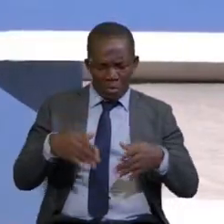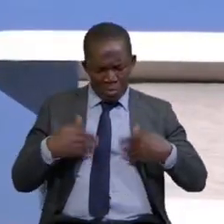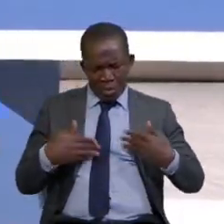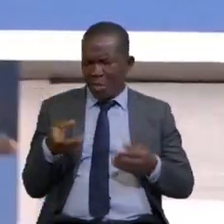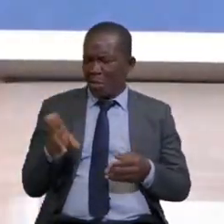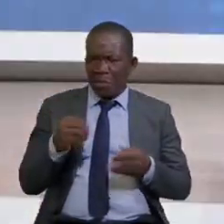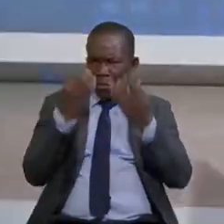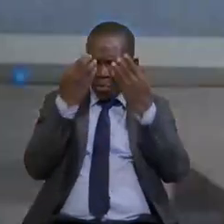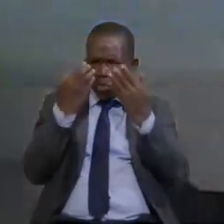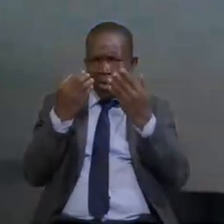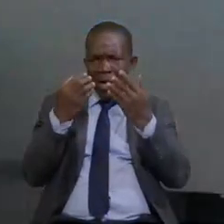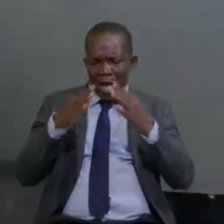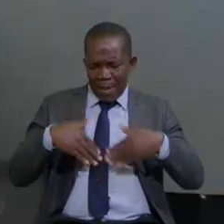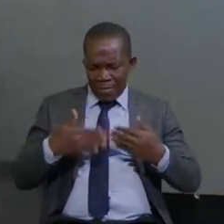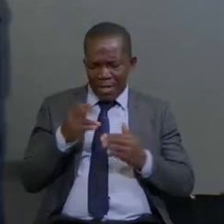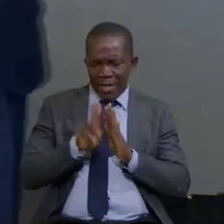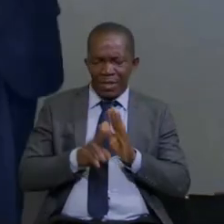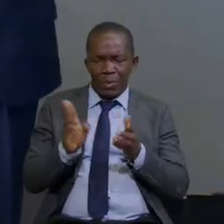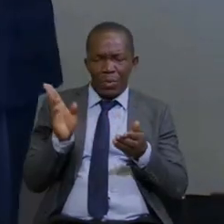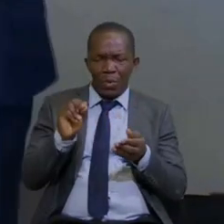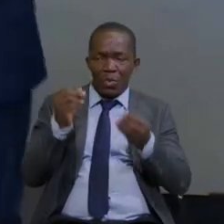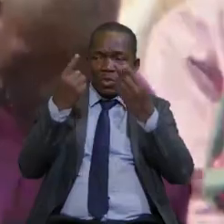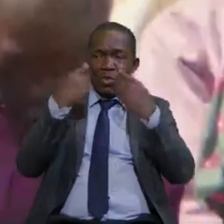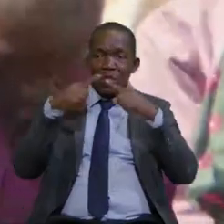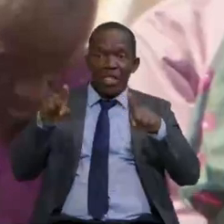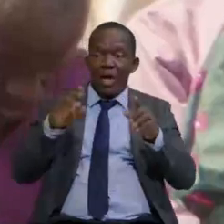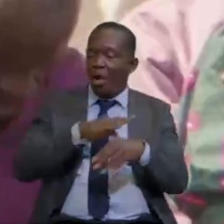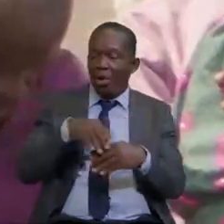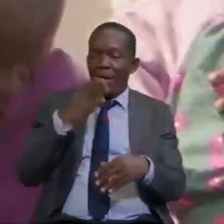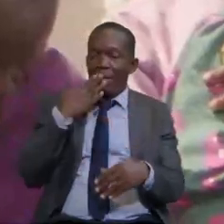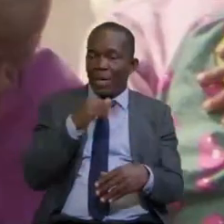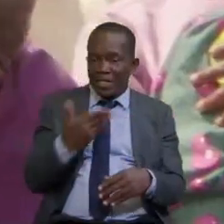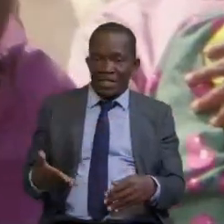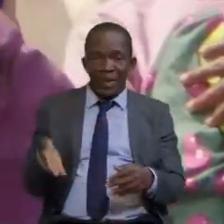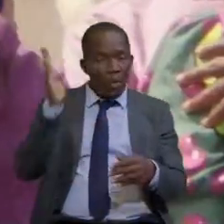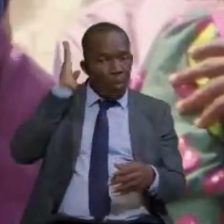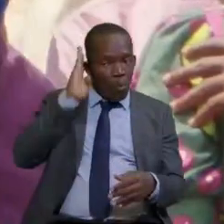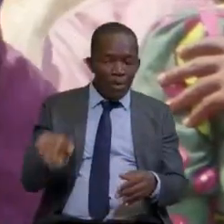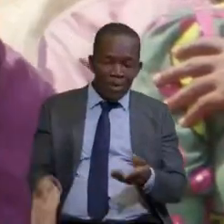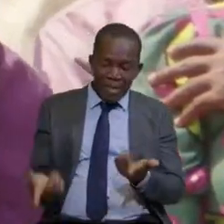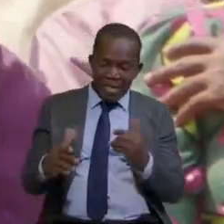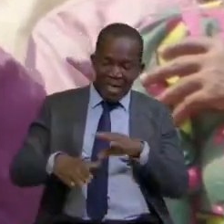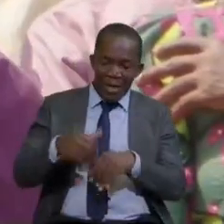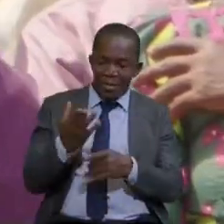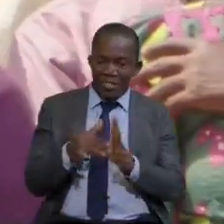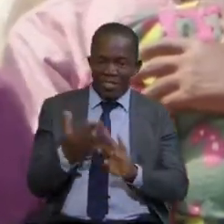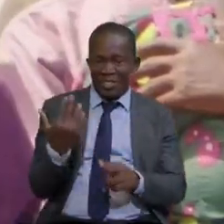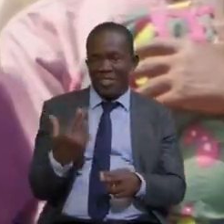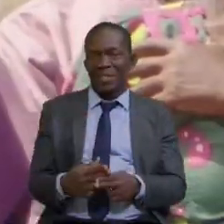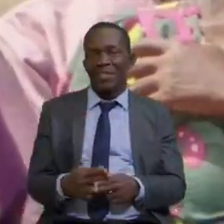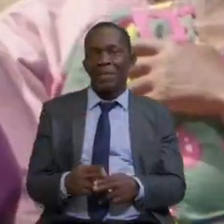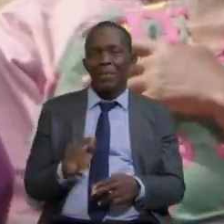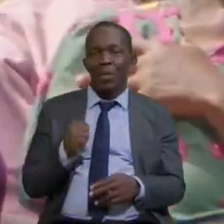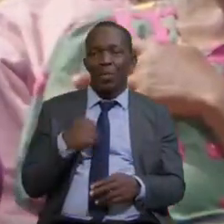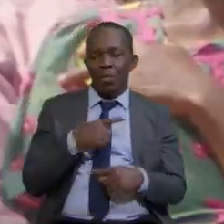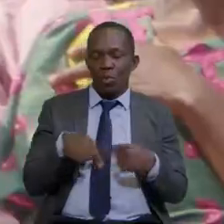de succès, toutes ces choses sortiront aujourd'hui au nom de Jésus. À Matthieu au chapitre 8,